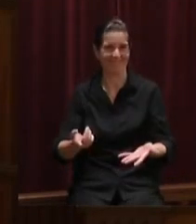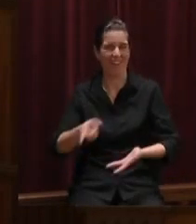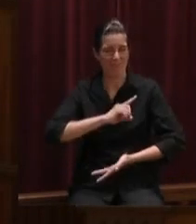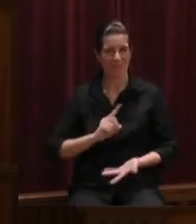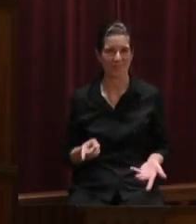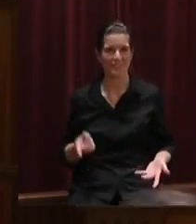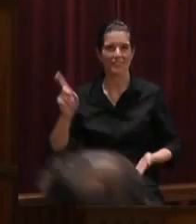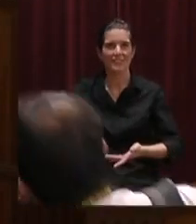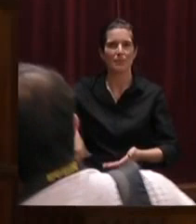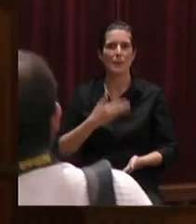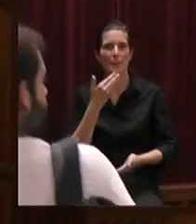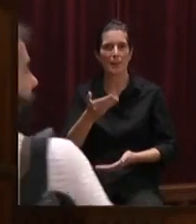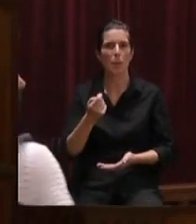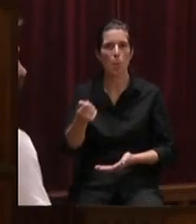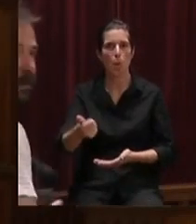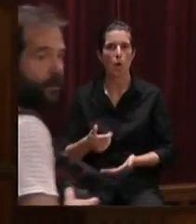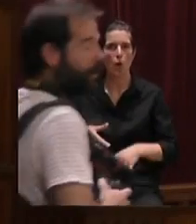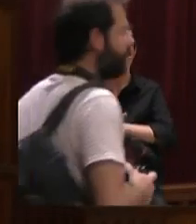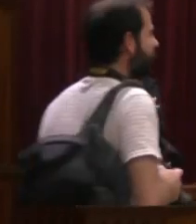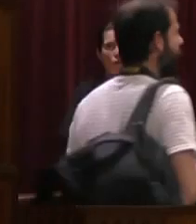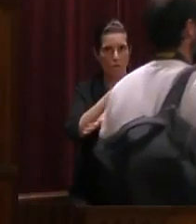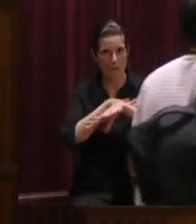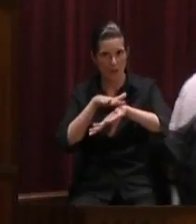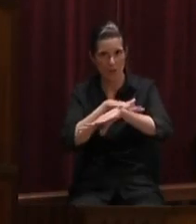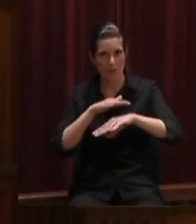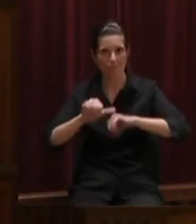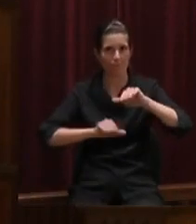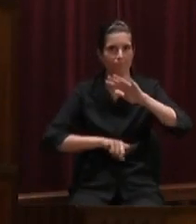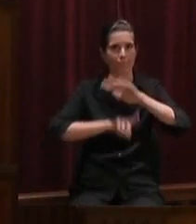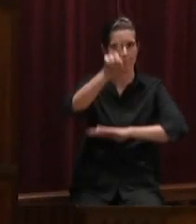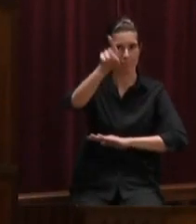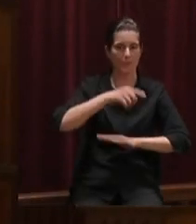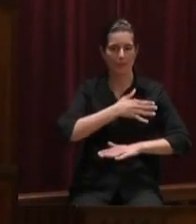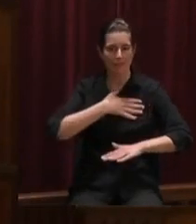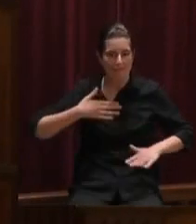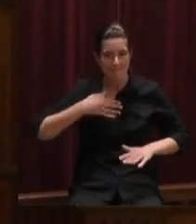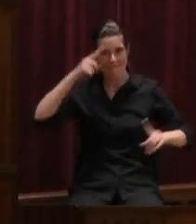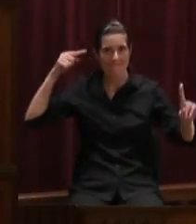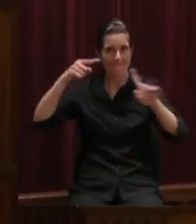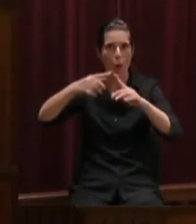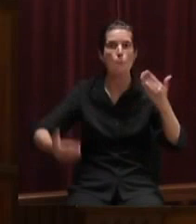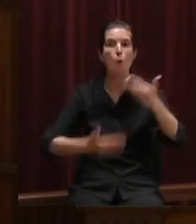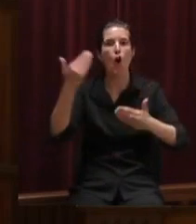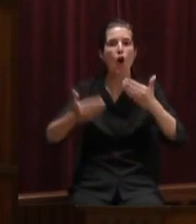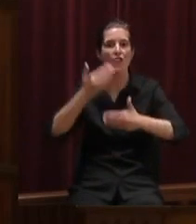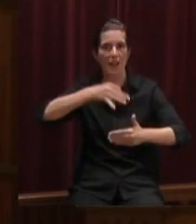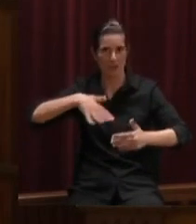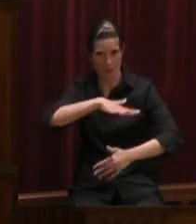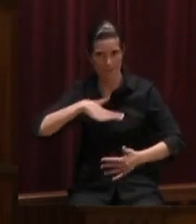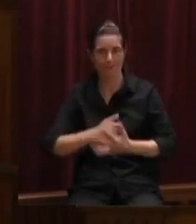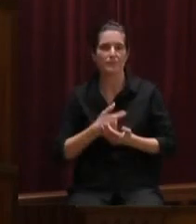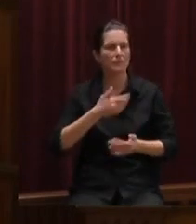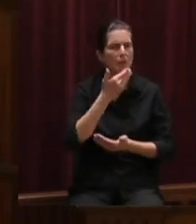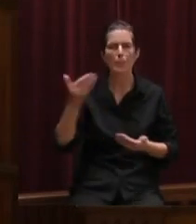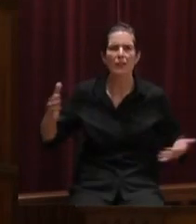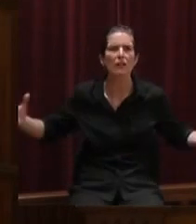a un govern progressista que es proposa completar la modernització de les Illes Balears. Els ho demano a tots perquè sé que